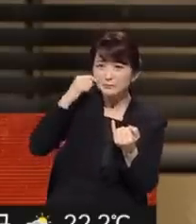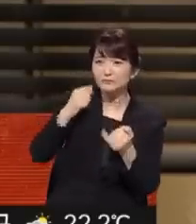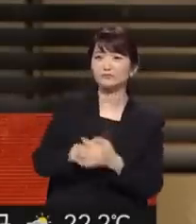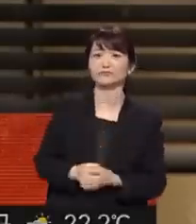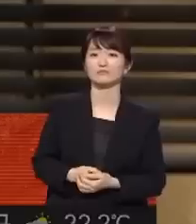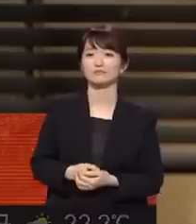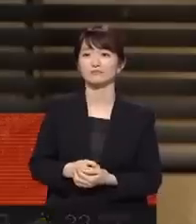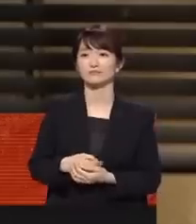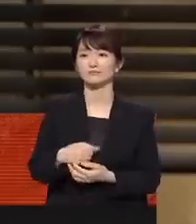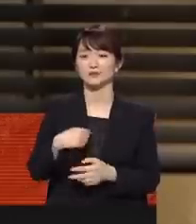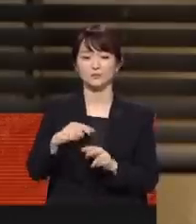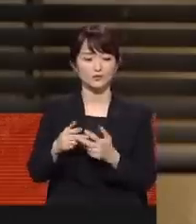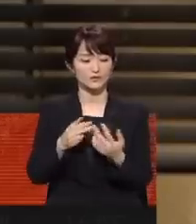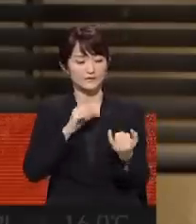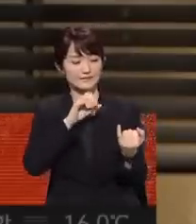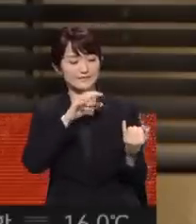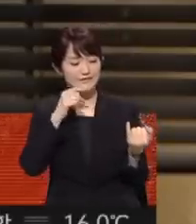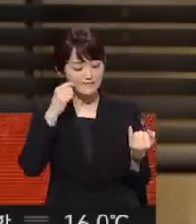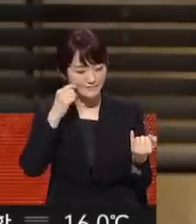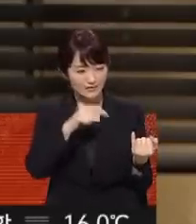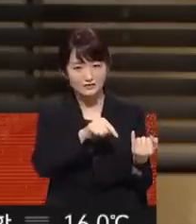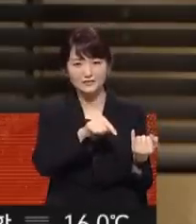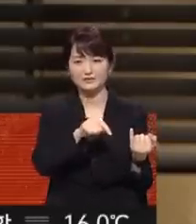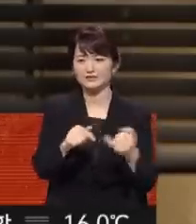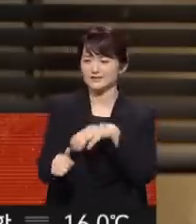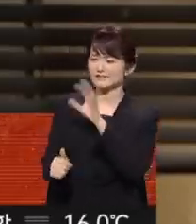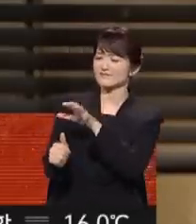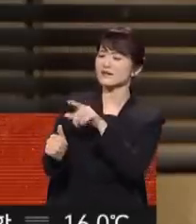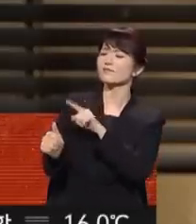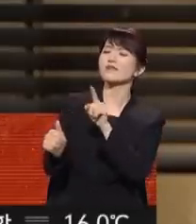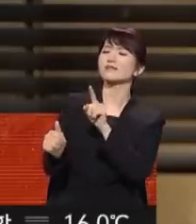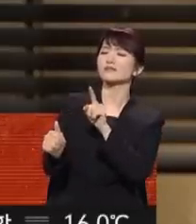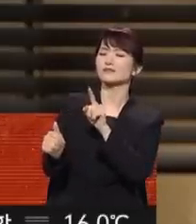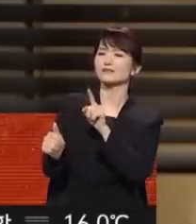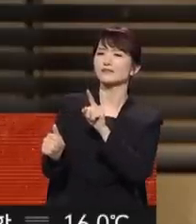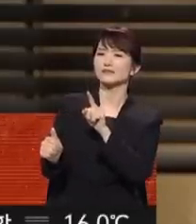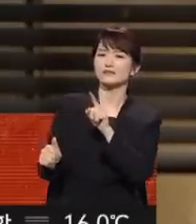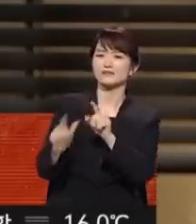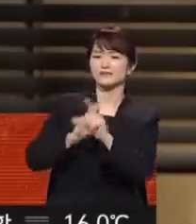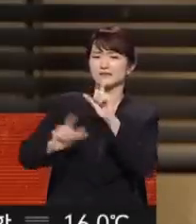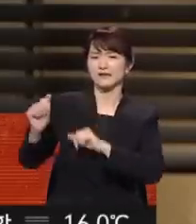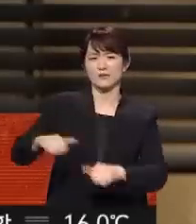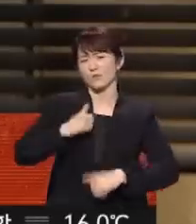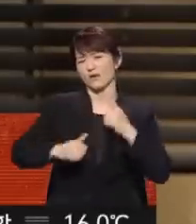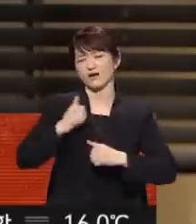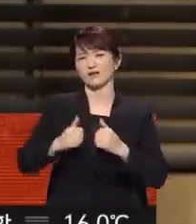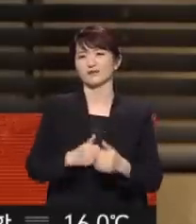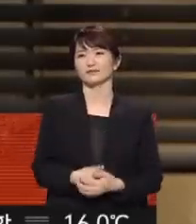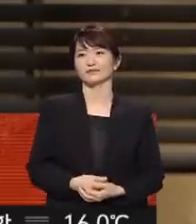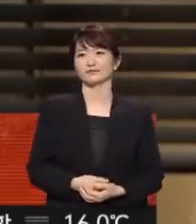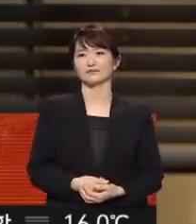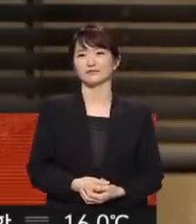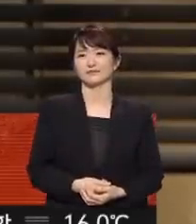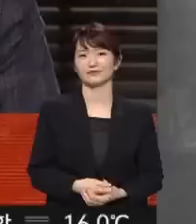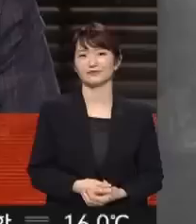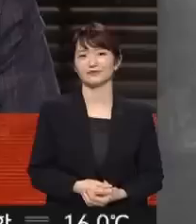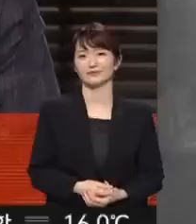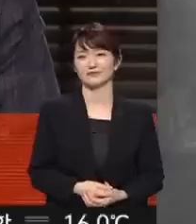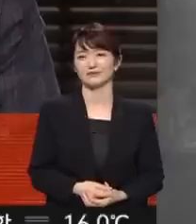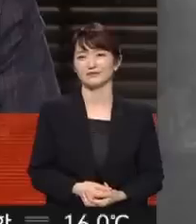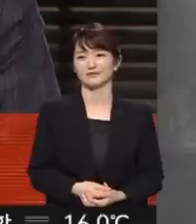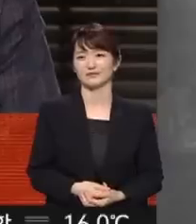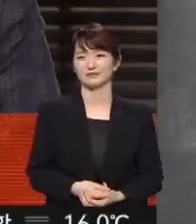어차피 본인이 말을 못 하니까. 부정하긴 좀 그렇죠. 근데 막 뭐라 하면서 그 어떻게 하라고 하니까 더 화가 난 거예요. 아니, 실제로도